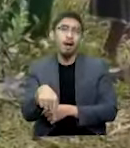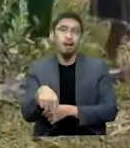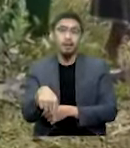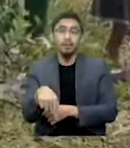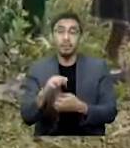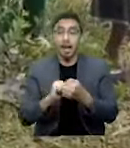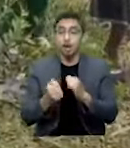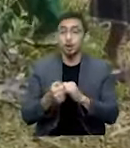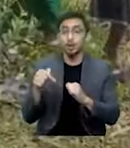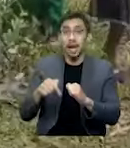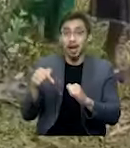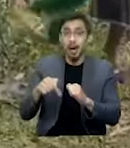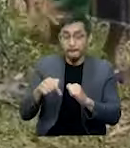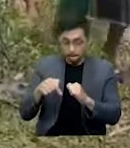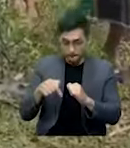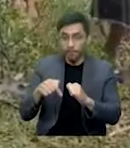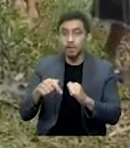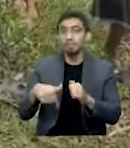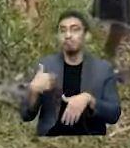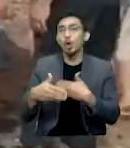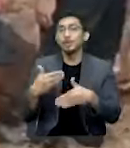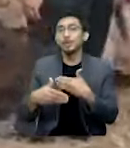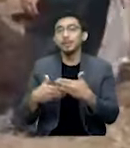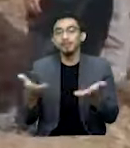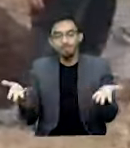dalam proses mediasi antara pihak desa dan pemilik